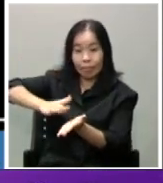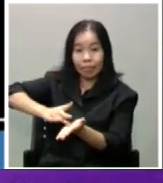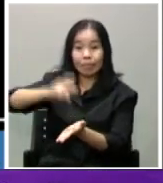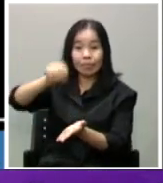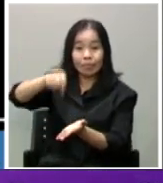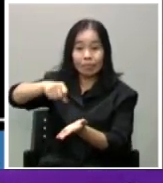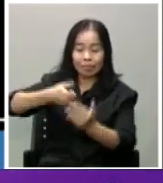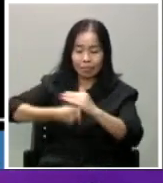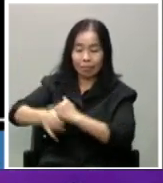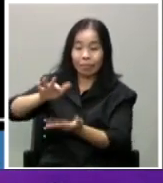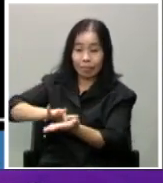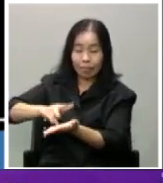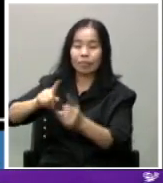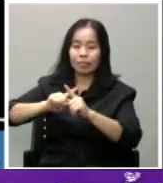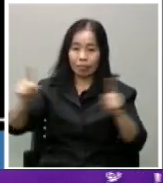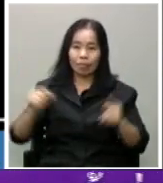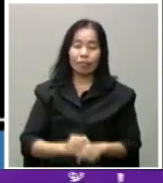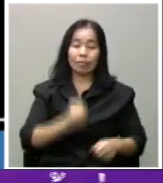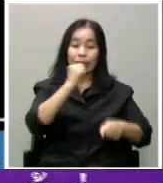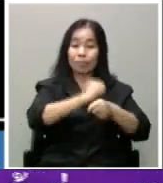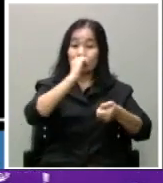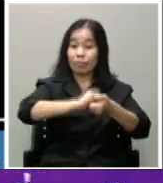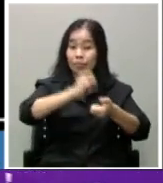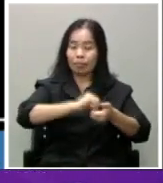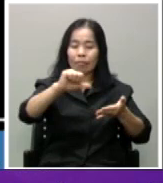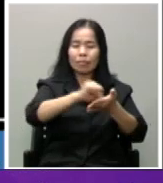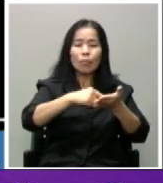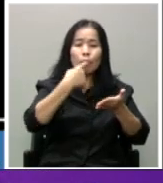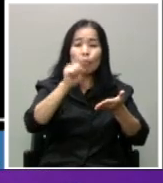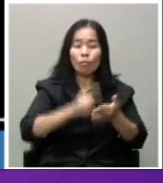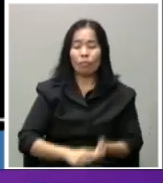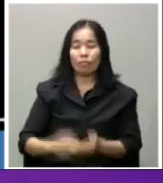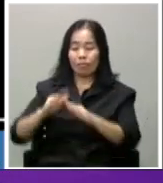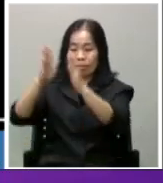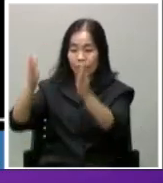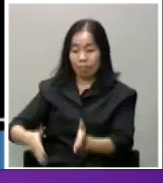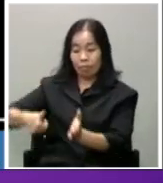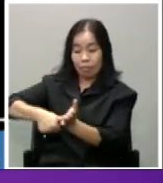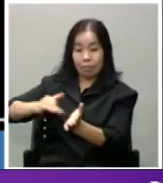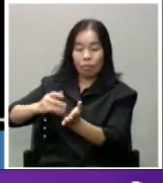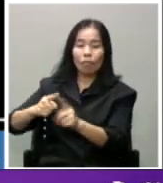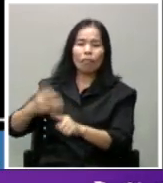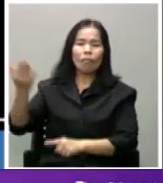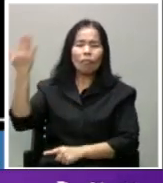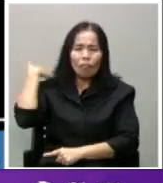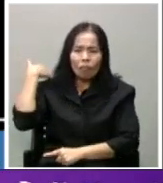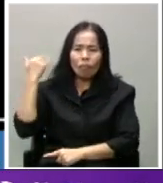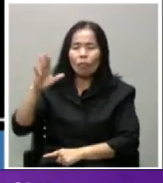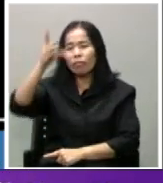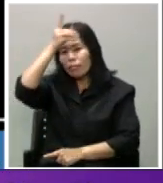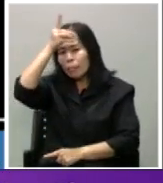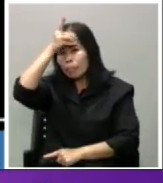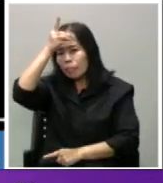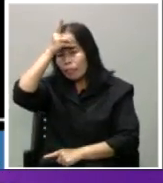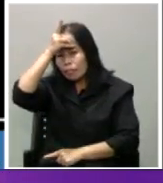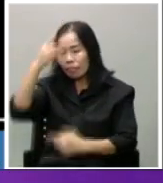าที่ไปแก้ไขสัญญาเนี่ยครับไอ้ตัวสแกนนิ้วเนี่ยมันเป็นของยี่ห้อเดอร์มาล็อกครับเดอร์มาล็อกเนี่ยเป็นของเยอรมัน